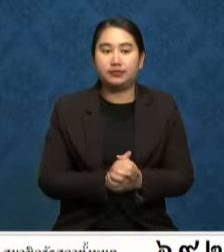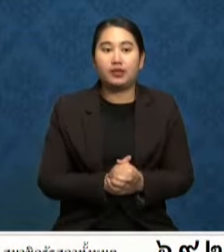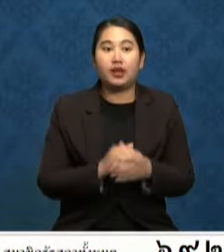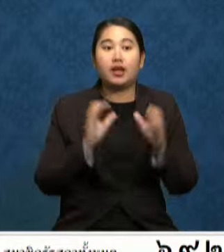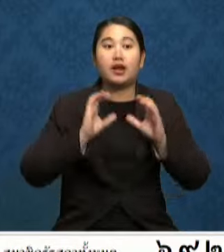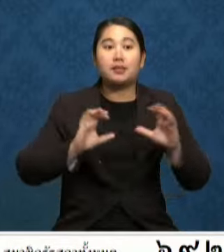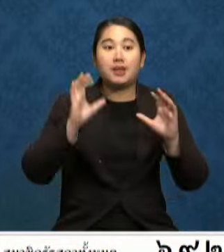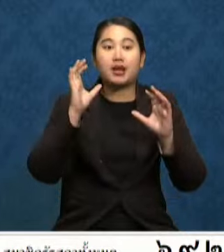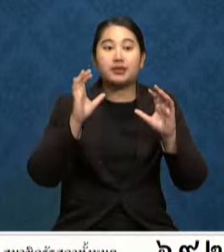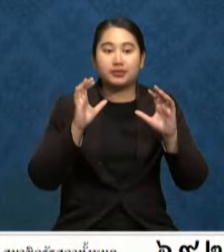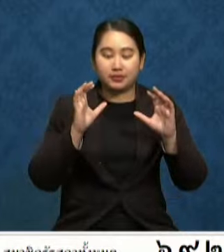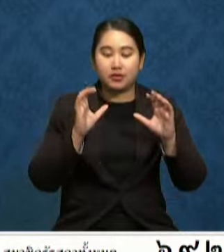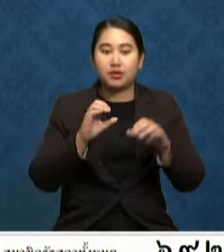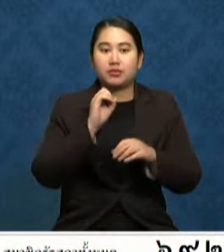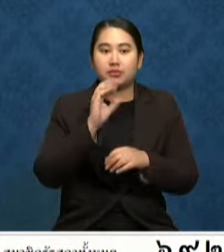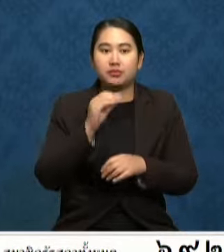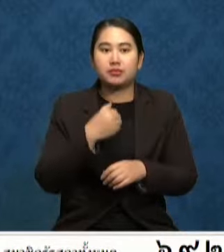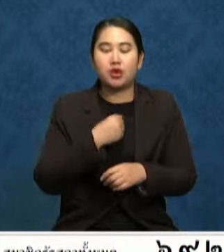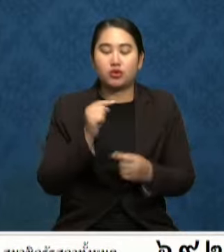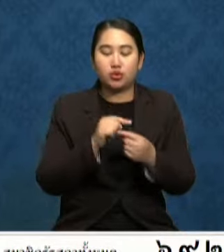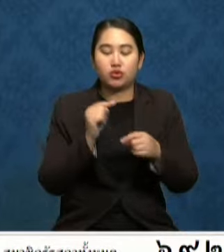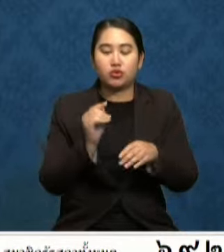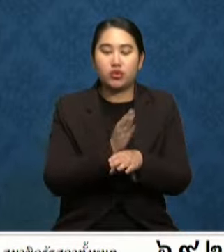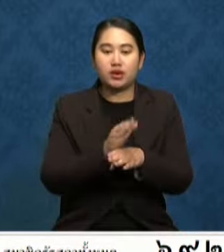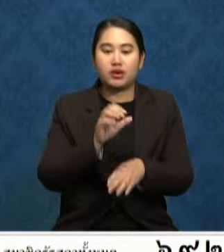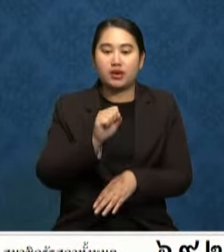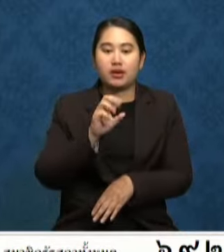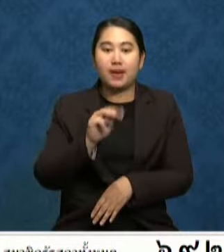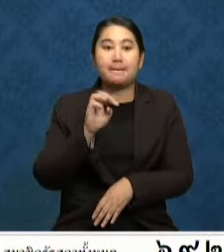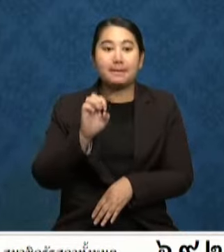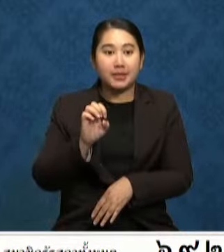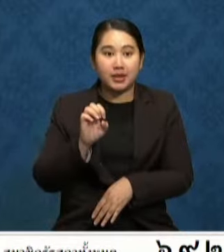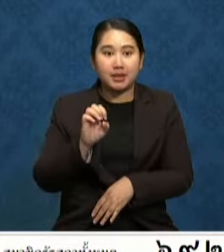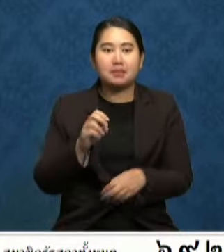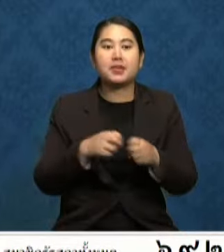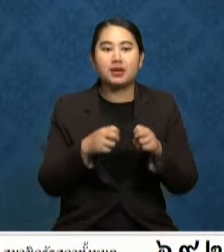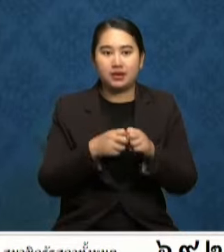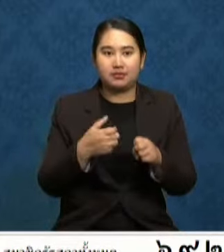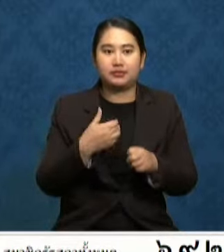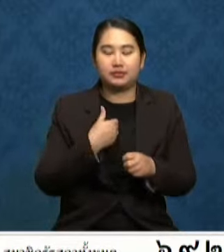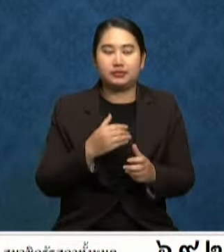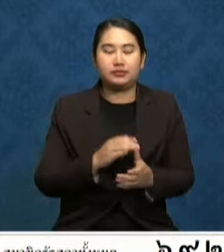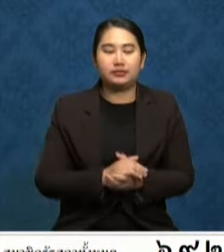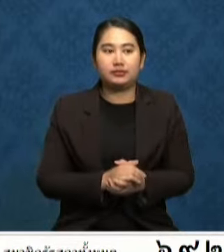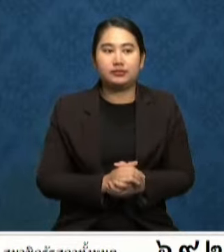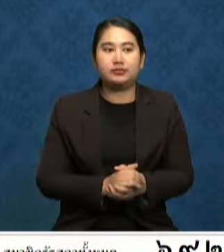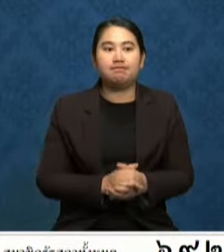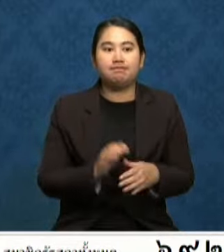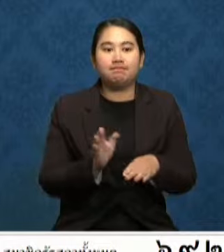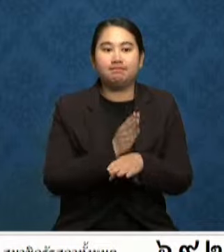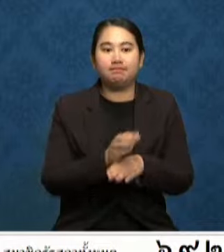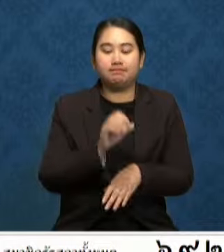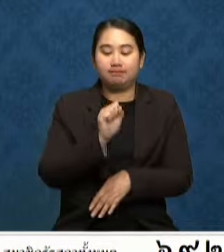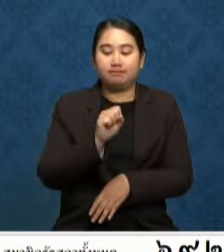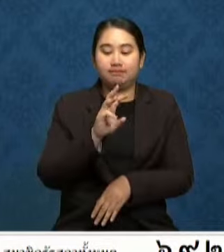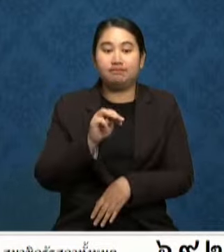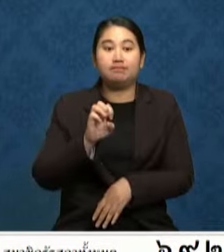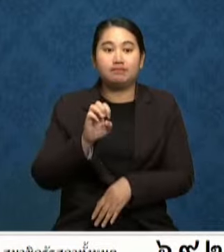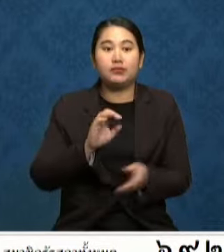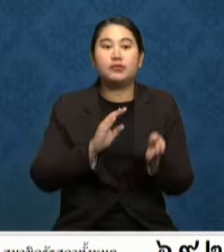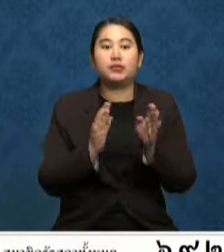รัฐานแรทองทานมองวา ความออนแอรของ SME มีปัญหา SME วันนี้ลม